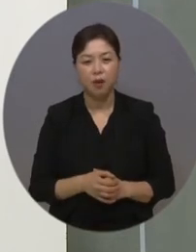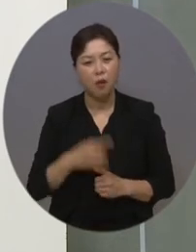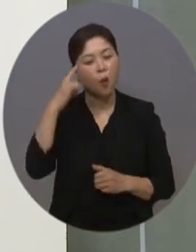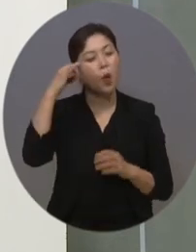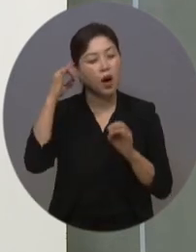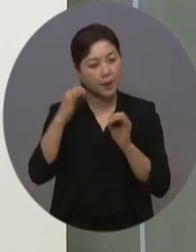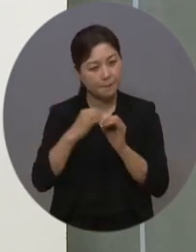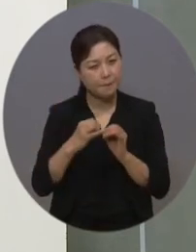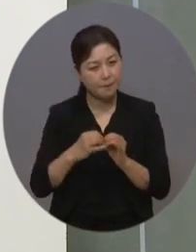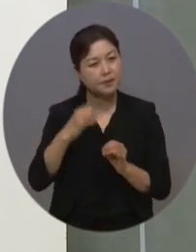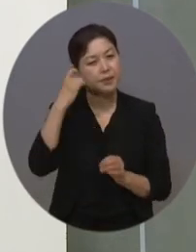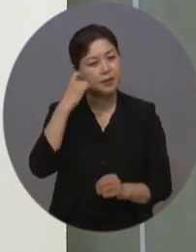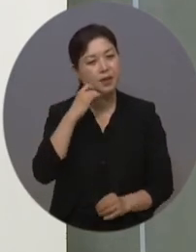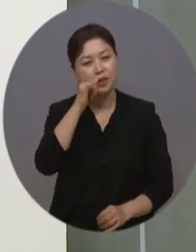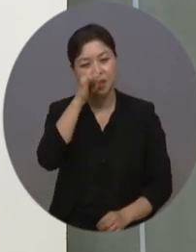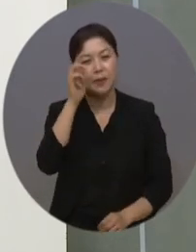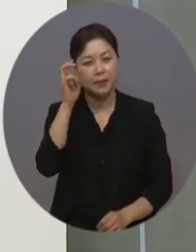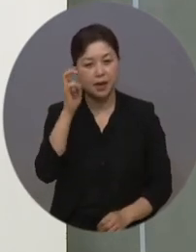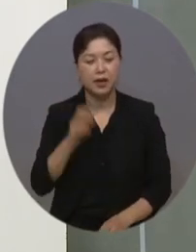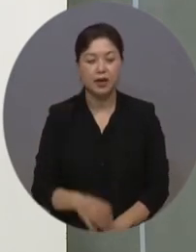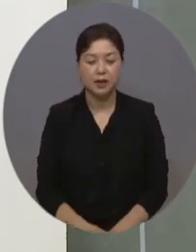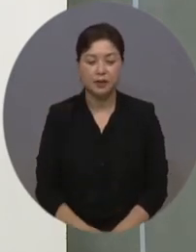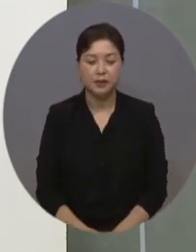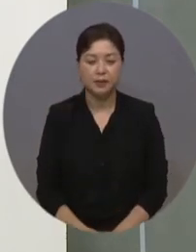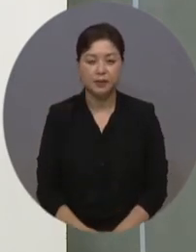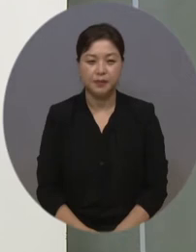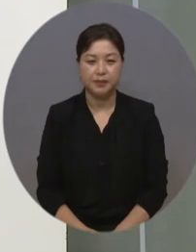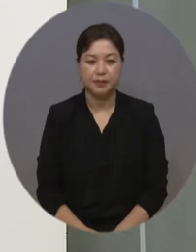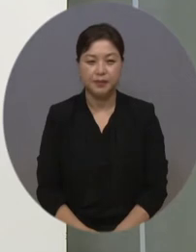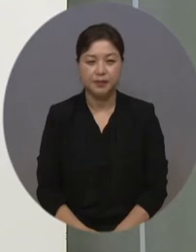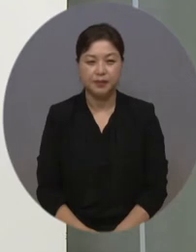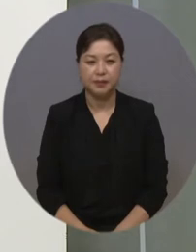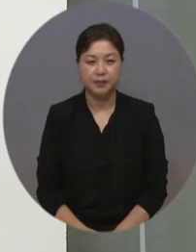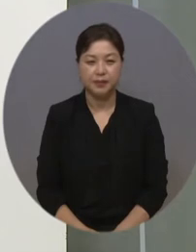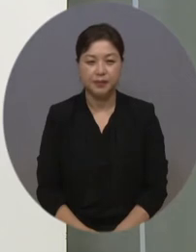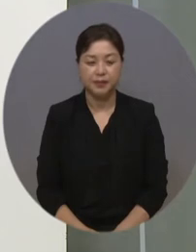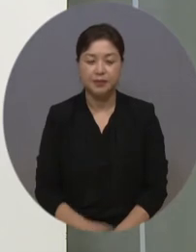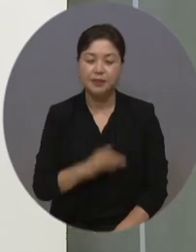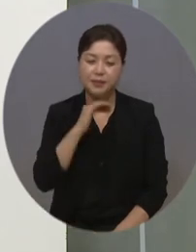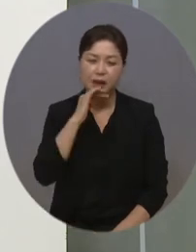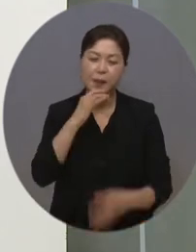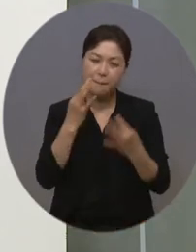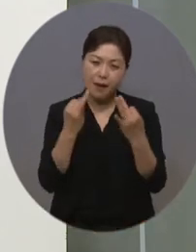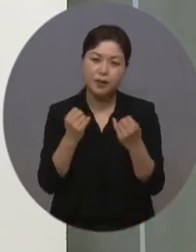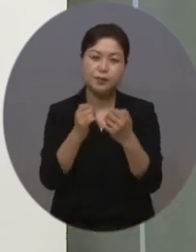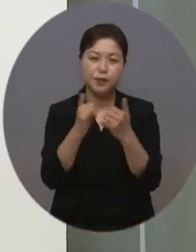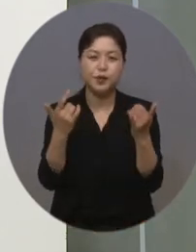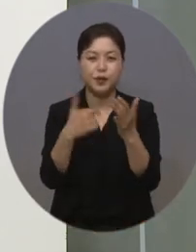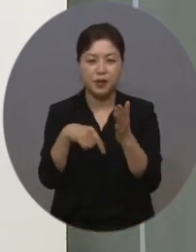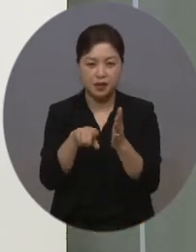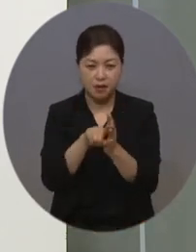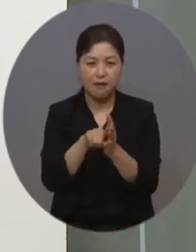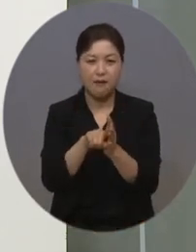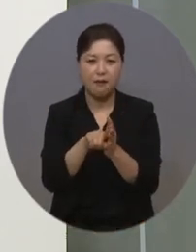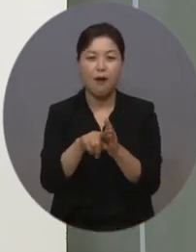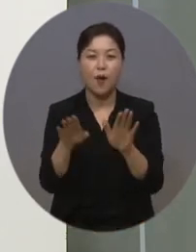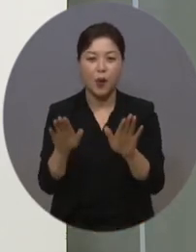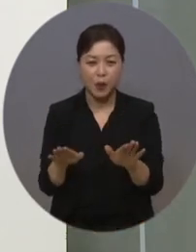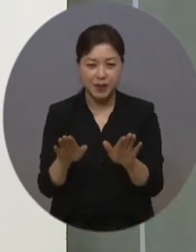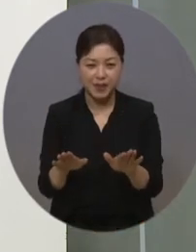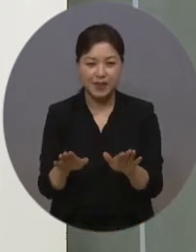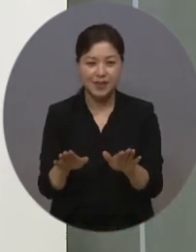공감을 갖지 않을까 생각합니다만 예. 그런 그 나이 드신 분들을 위해서 오늘 이 시간에